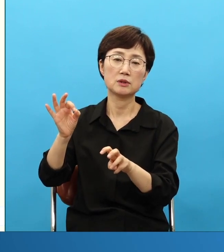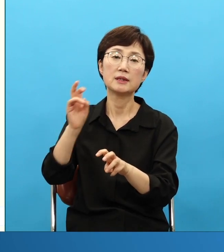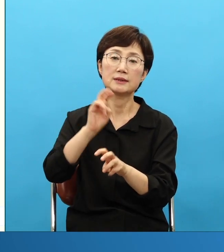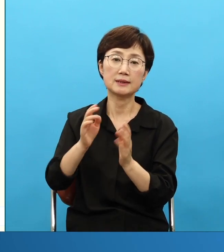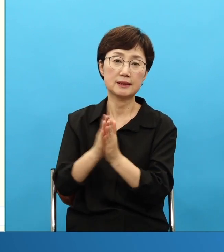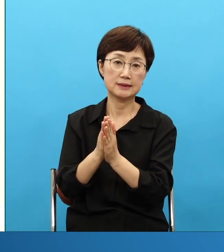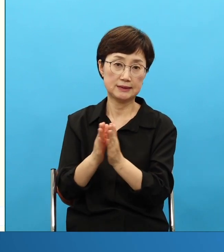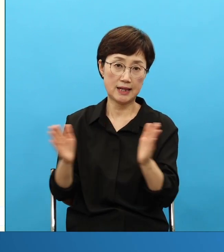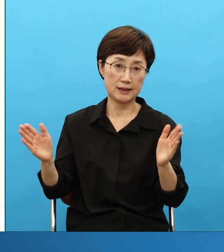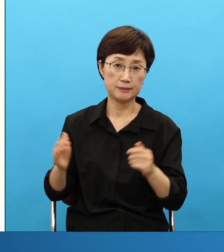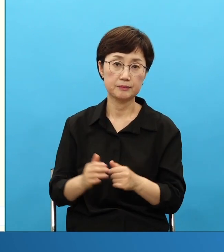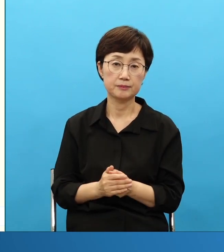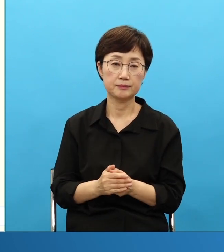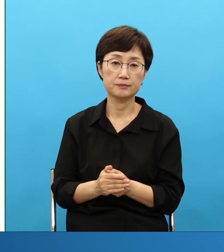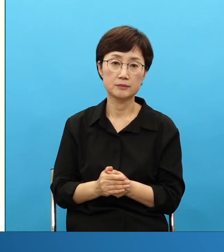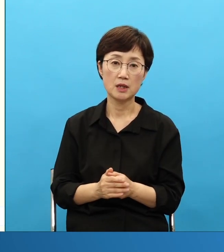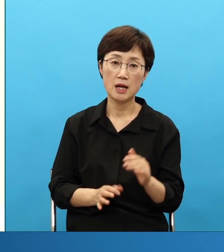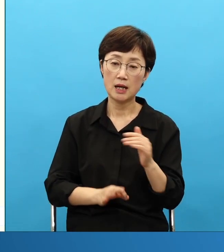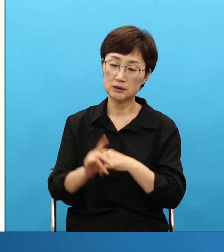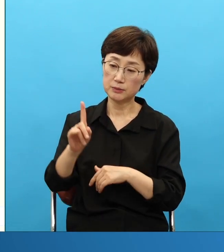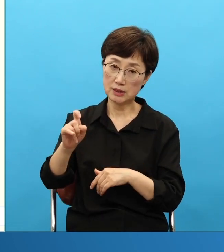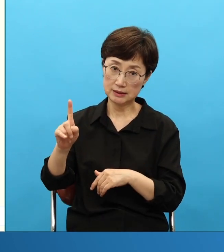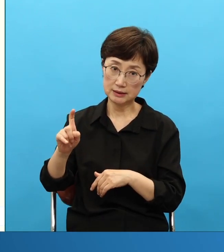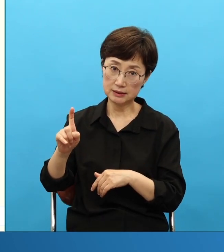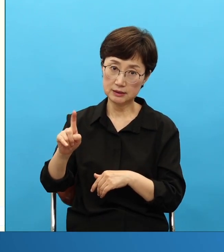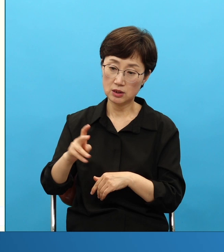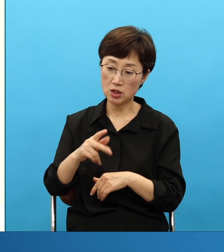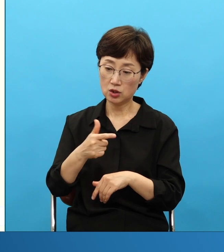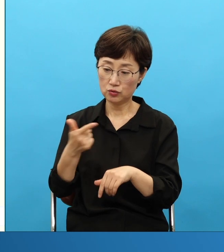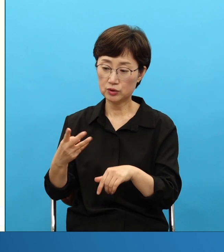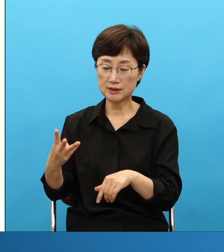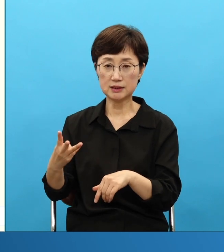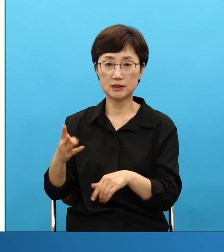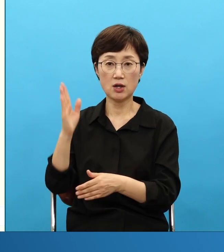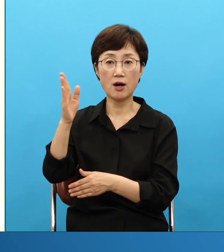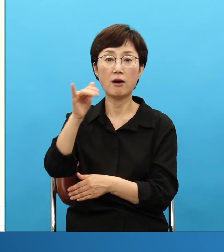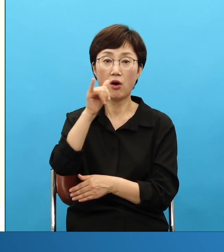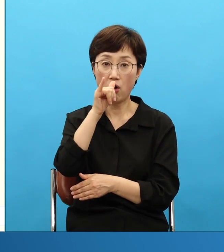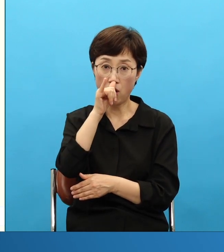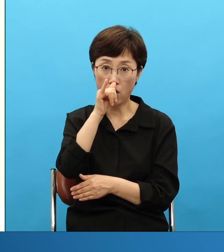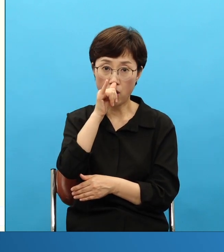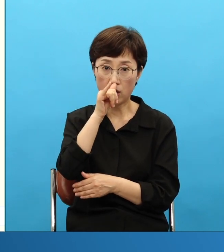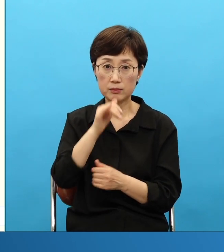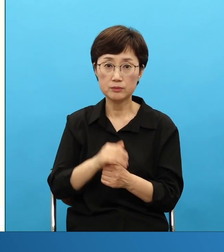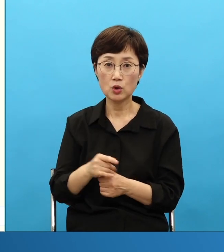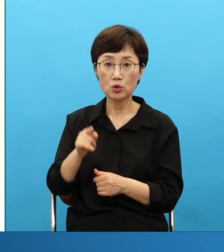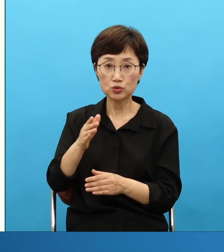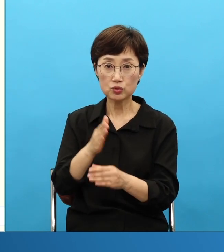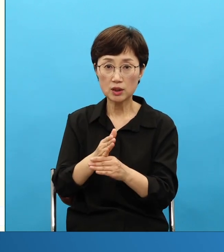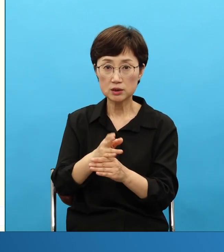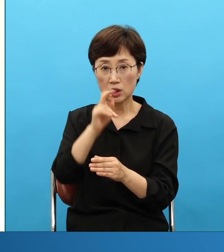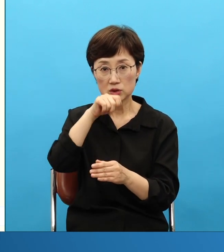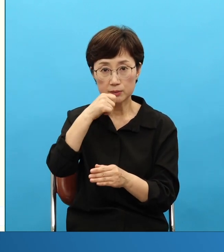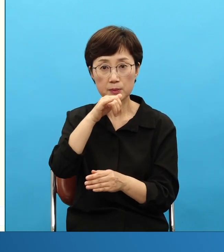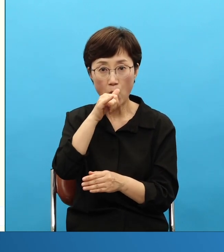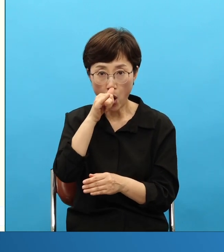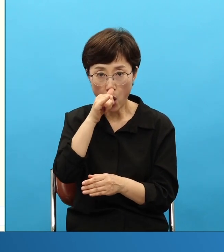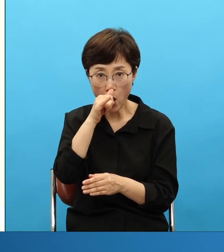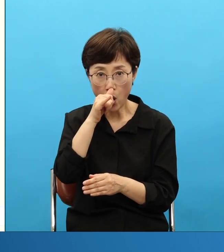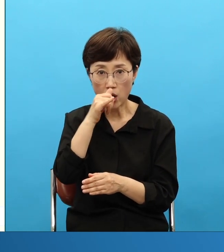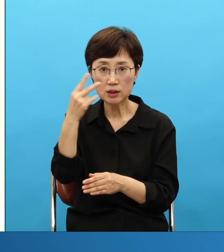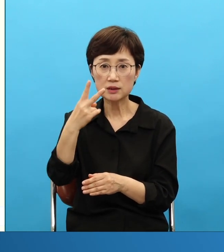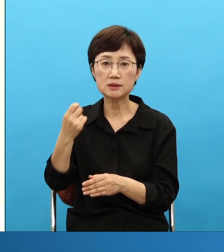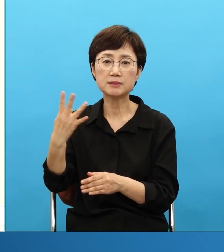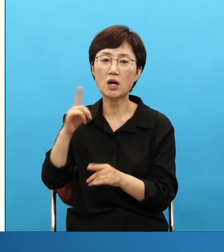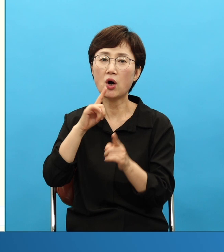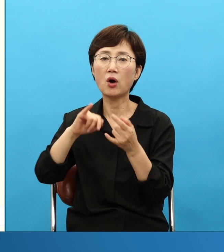시작됩니다. 1강이 오전 11시, 2강이 오후 3시에 있으며 그 사이 오후 1시 50분에